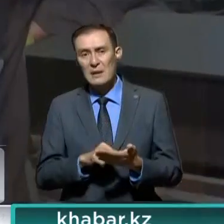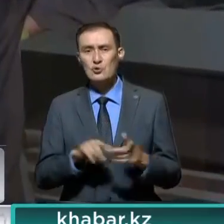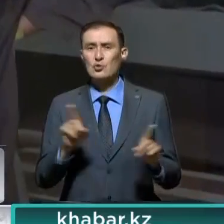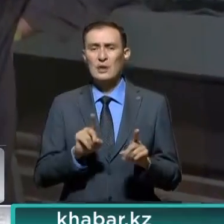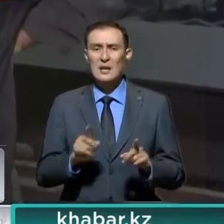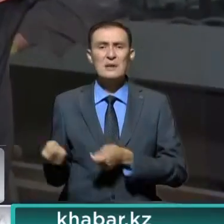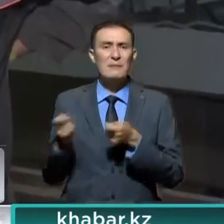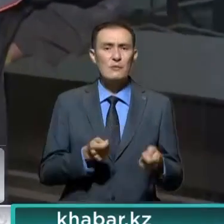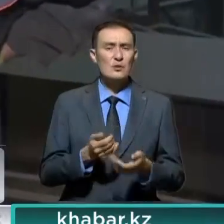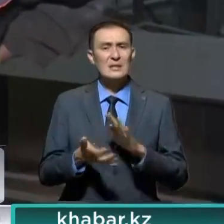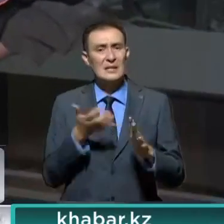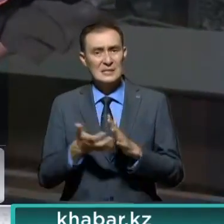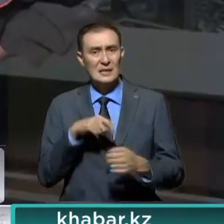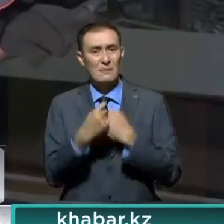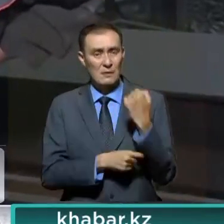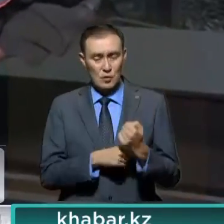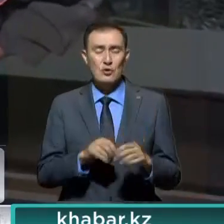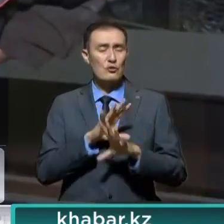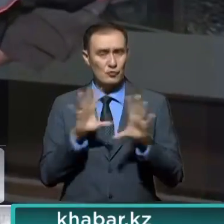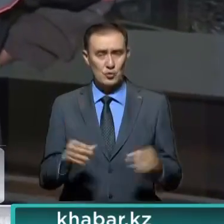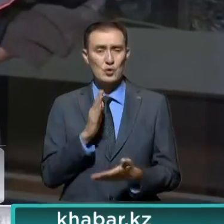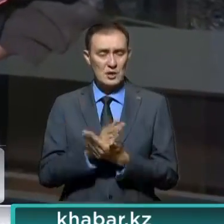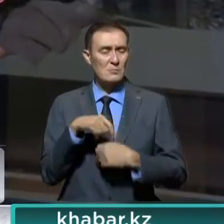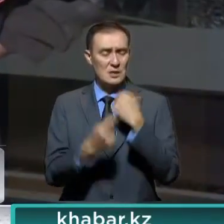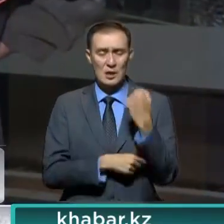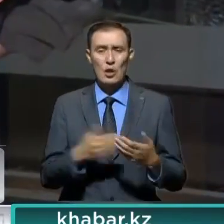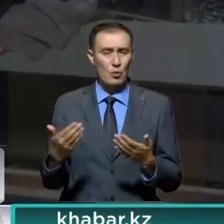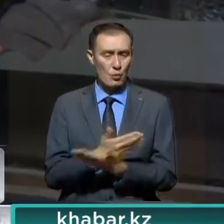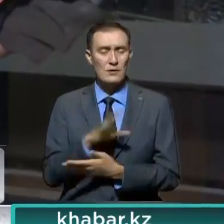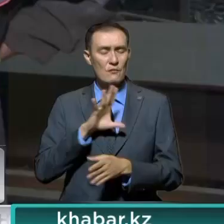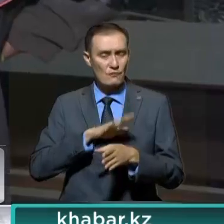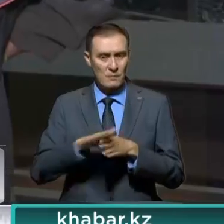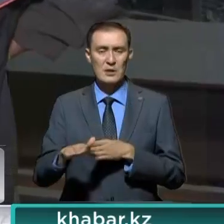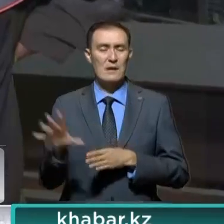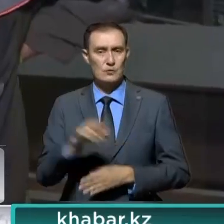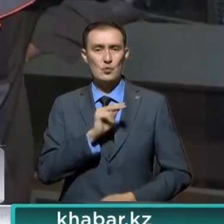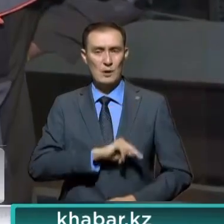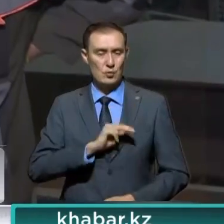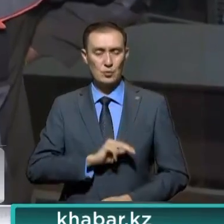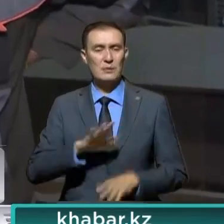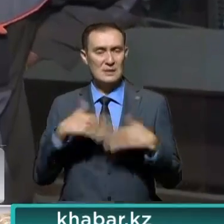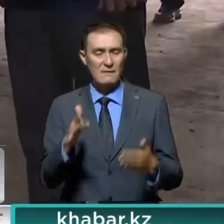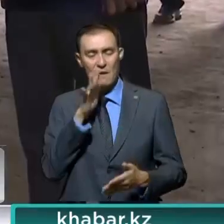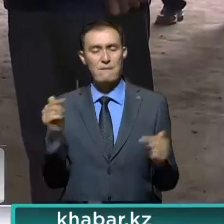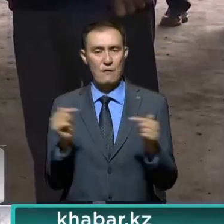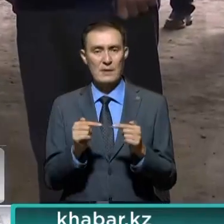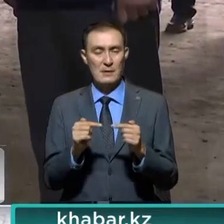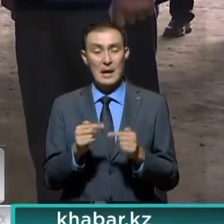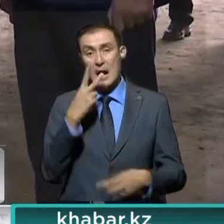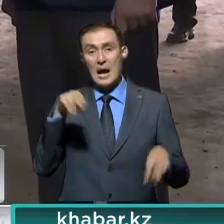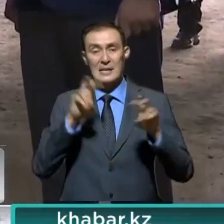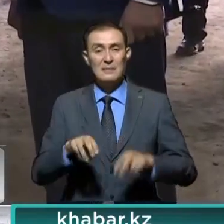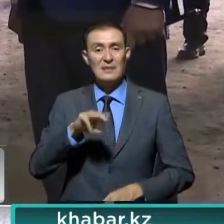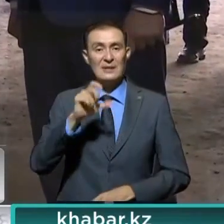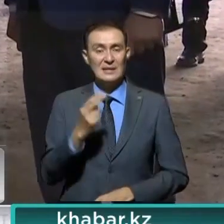не довозят, не привозят? Нет, все доставляют, материал новый полностью. Все делаем, работаем. Все предоставляют, все вовремя. Осматривая